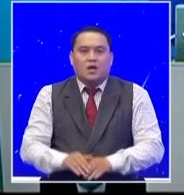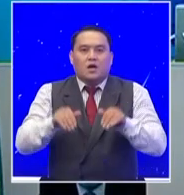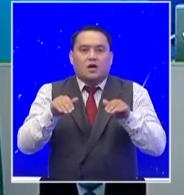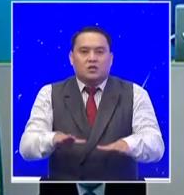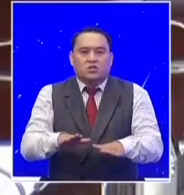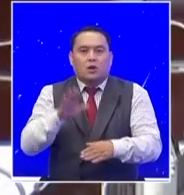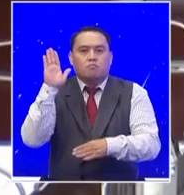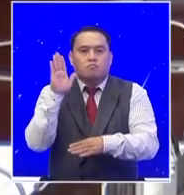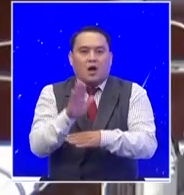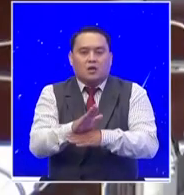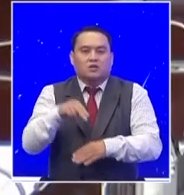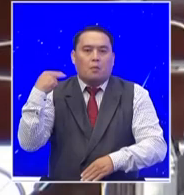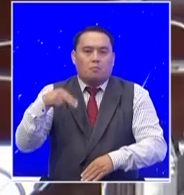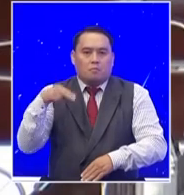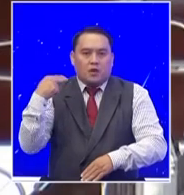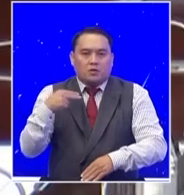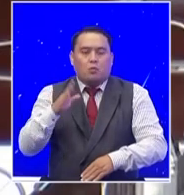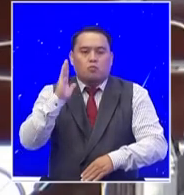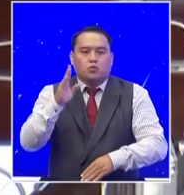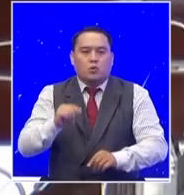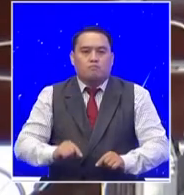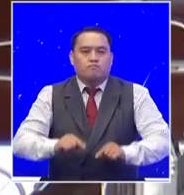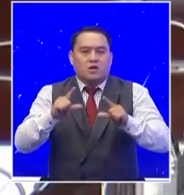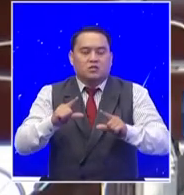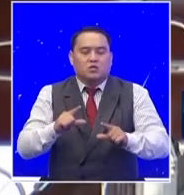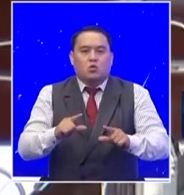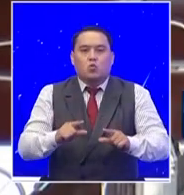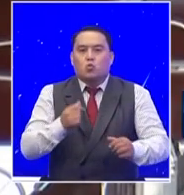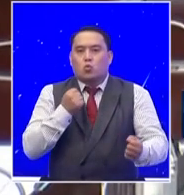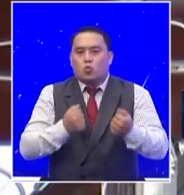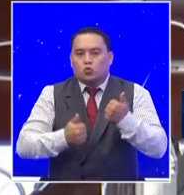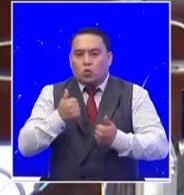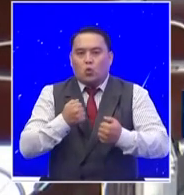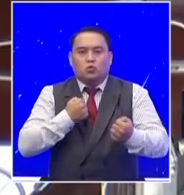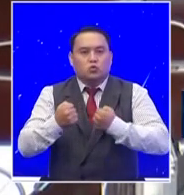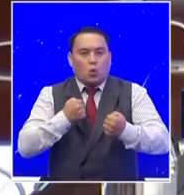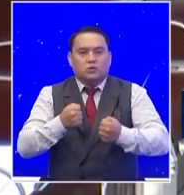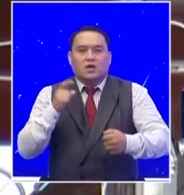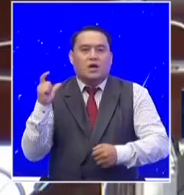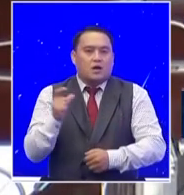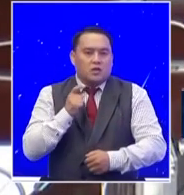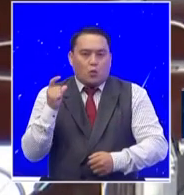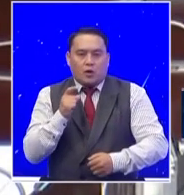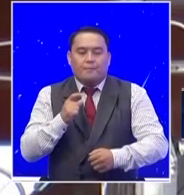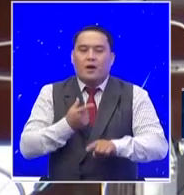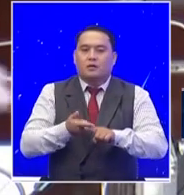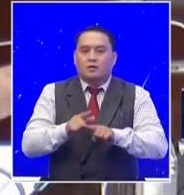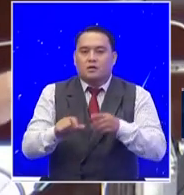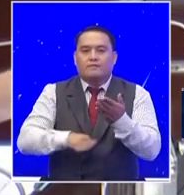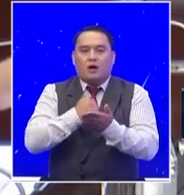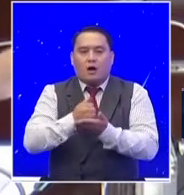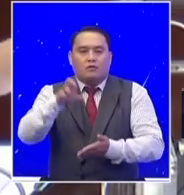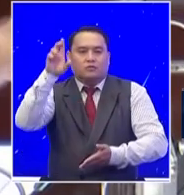Решение поставленных посланий задач станет фактором повышения устойчивости и конкурентоспособности экономики. Глава государства обозначил